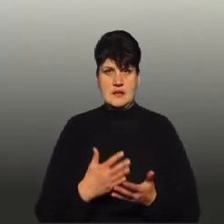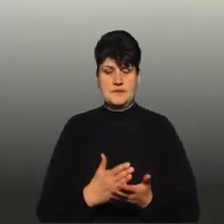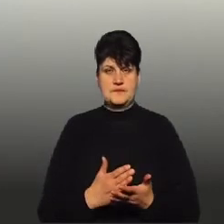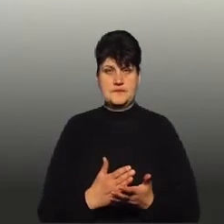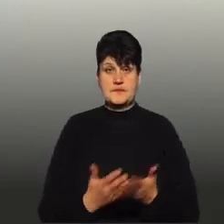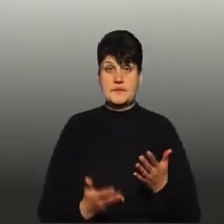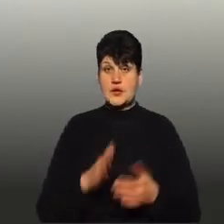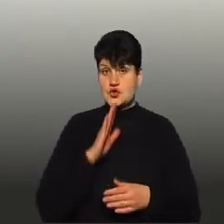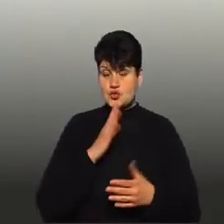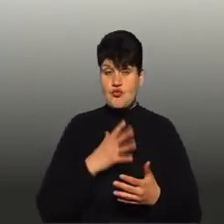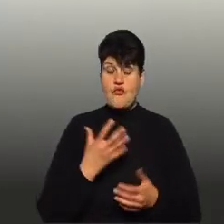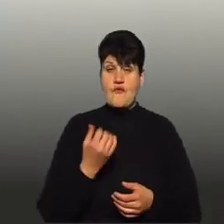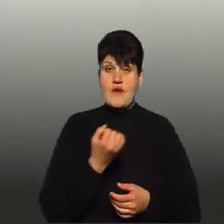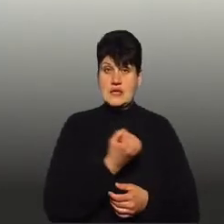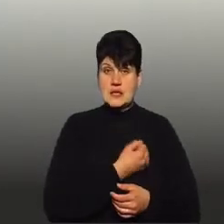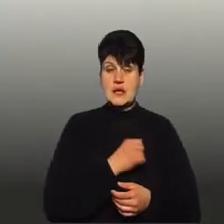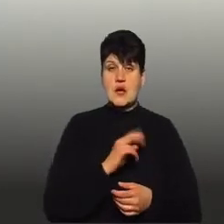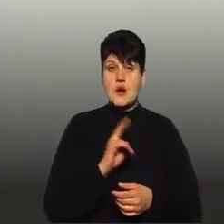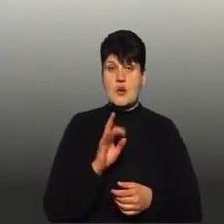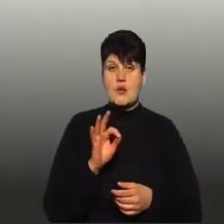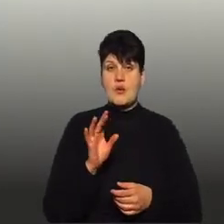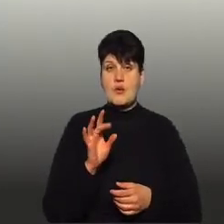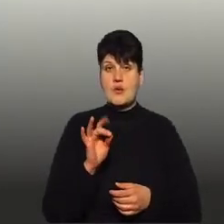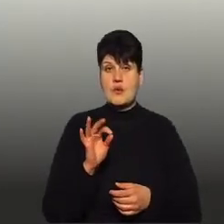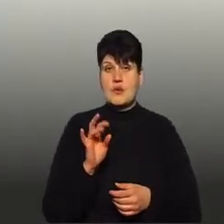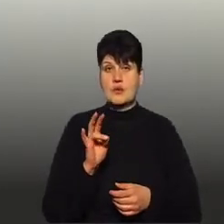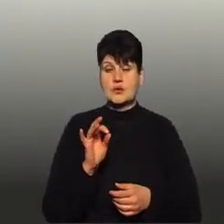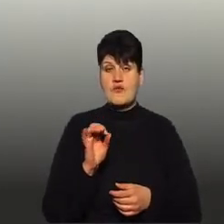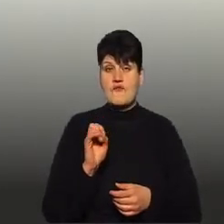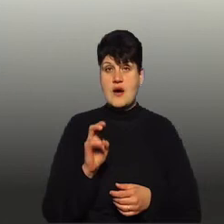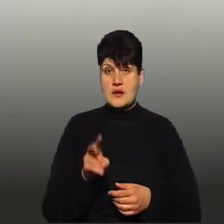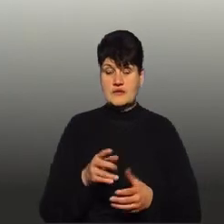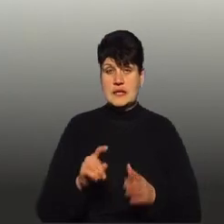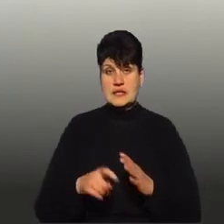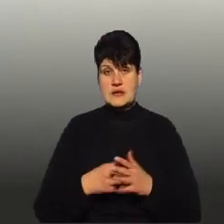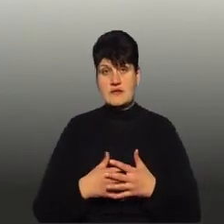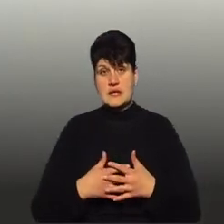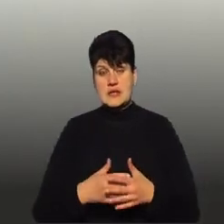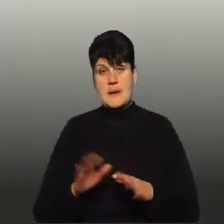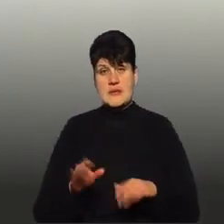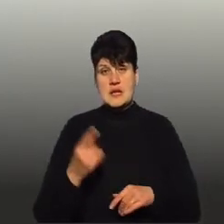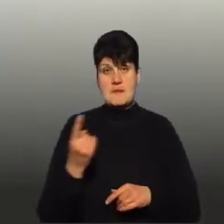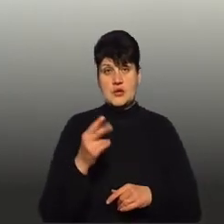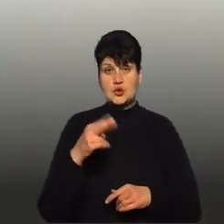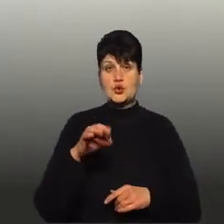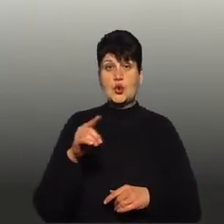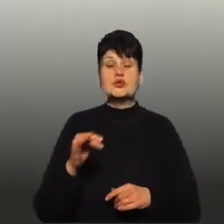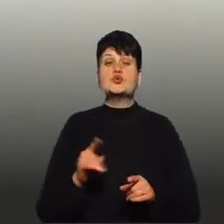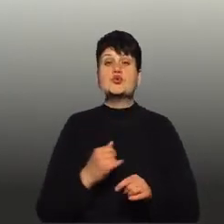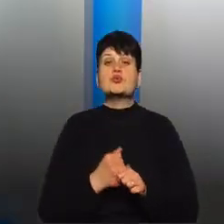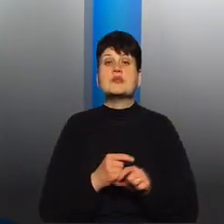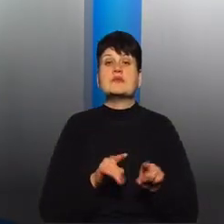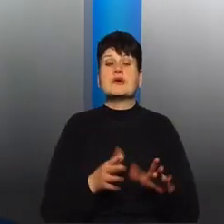вакцинували коронаваком і вона дізналася про вагітність після першої дози, що робити в такому випадку? Взагалі відміняти